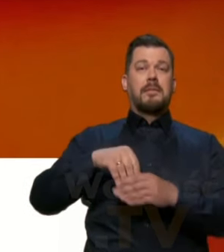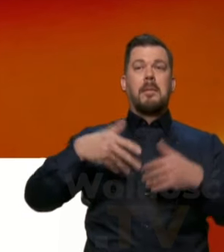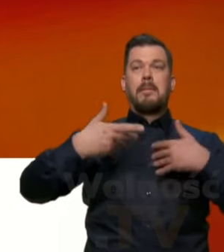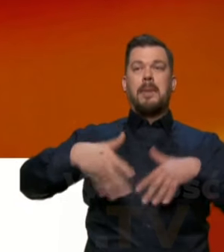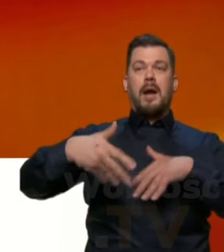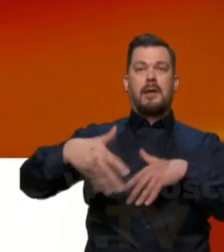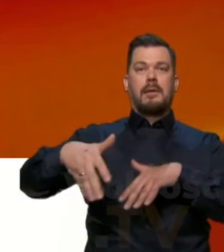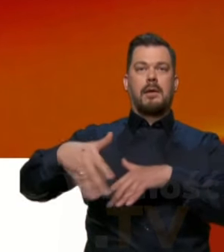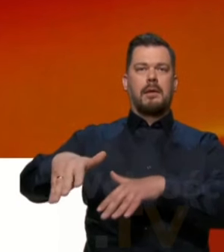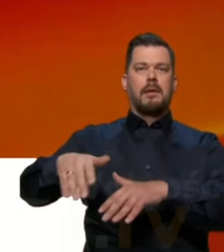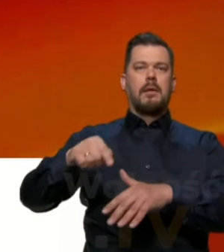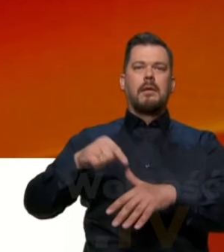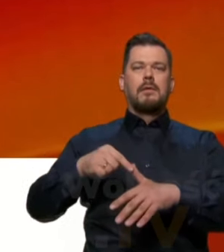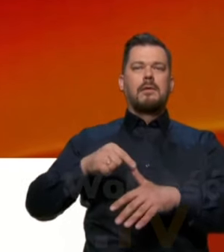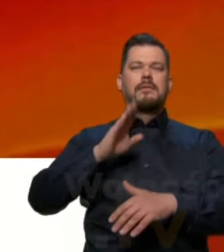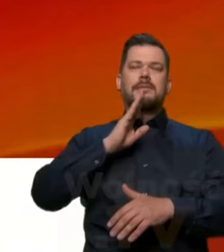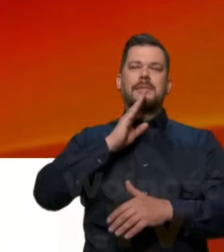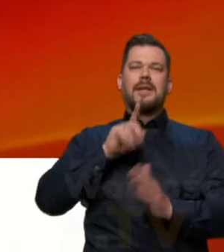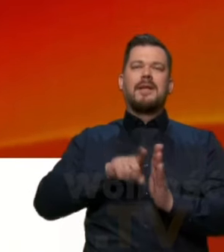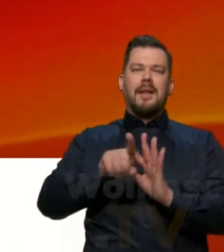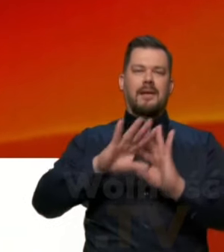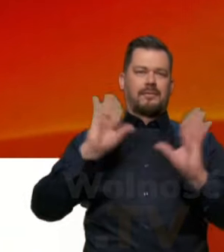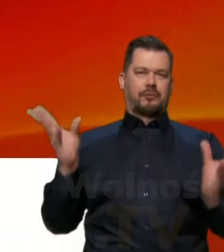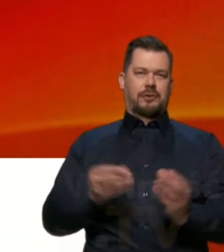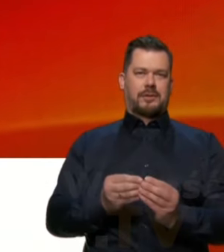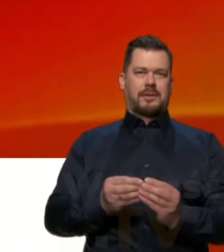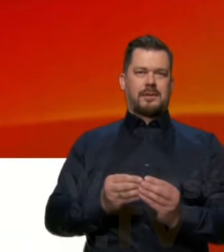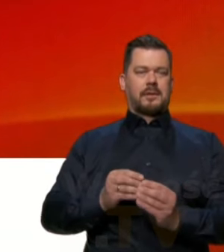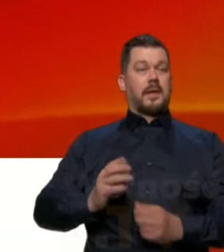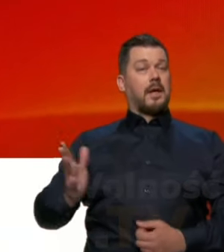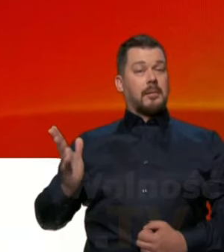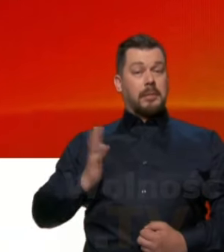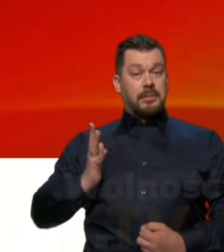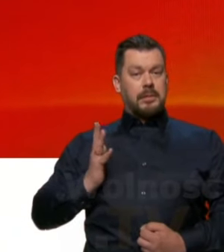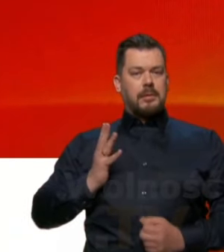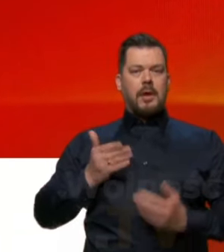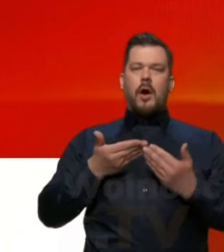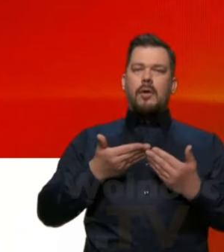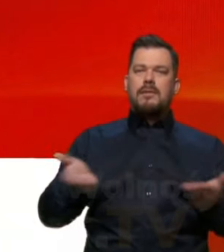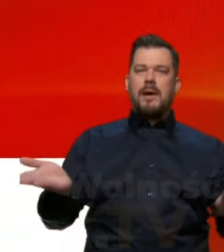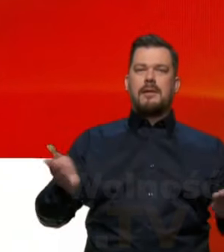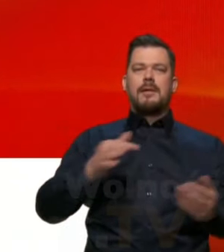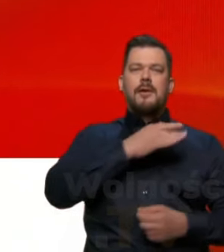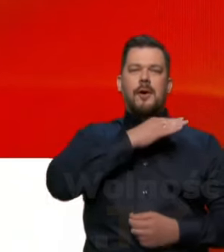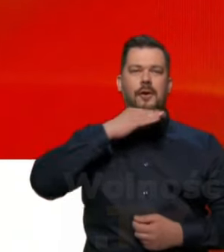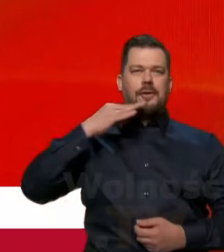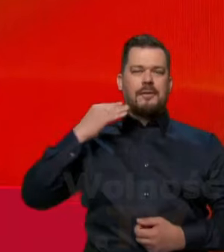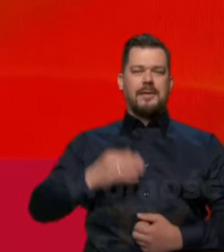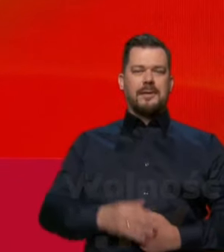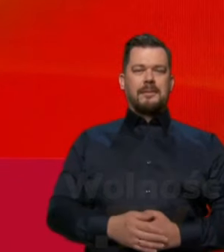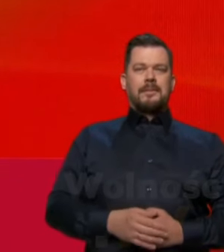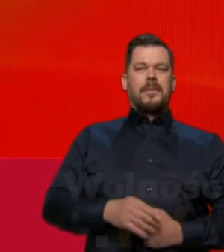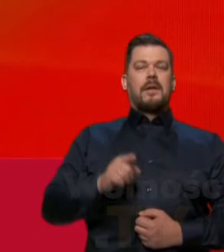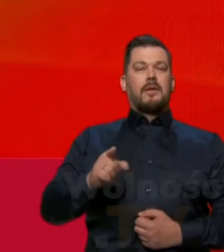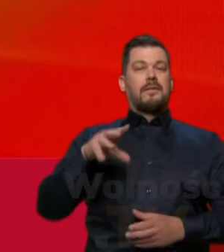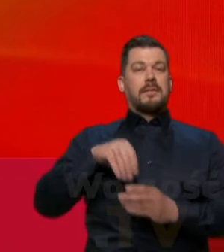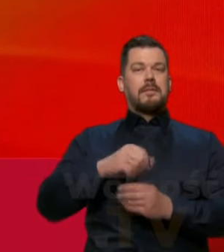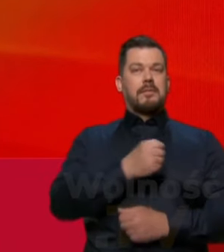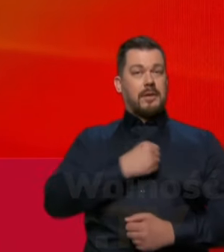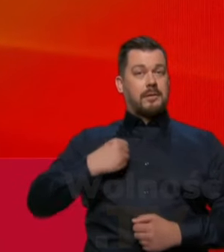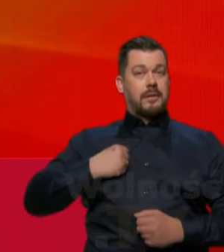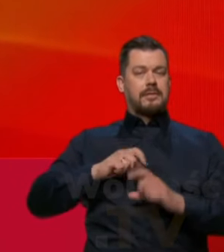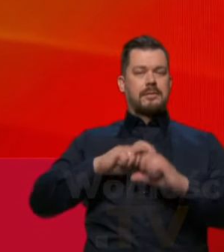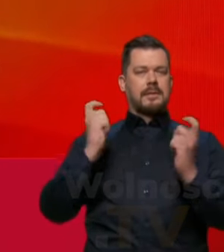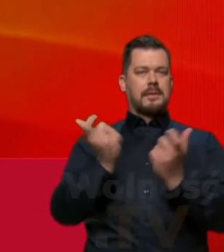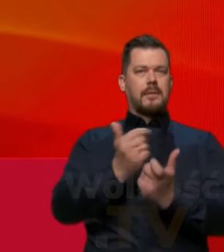jest przestrzenią przede wszystkim dla wszystkich, która jest bezpieczna, otwarta i kolorowa, która mówi o Warszawie i o